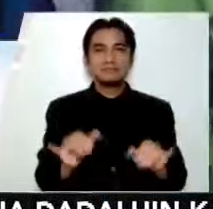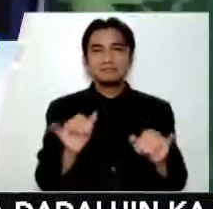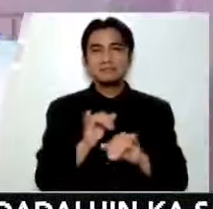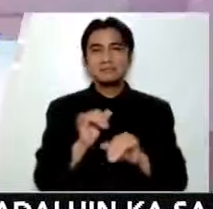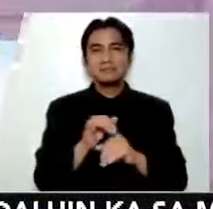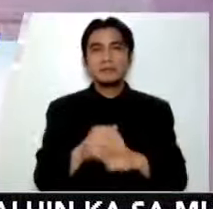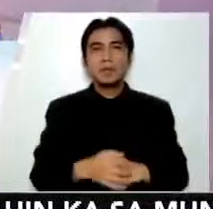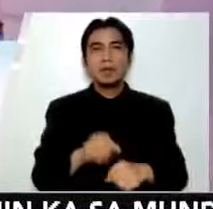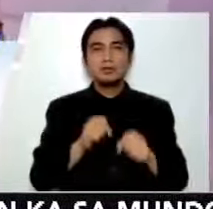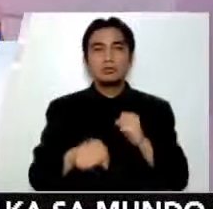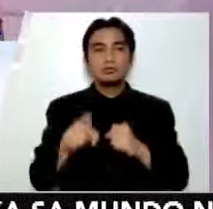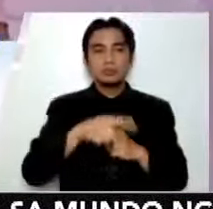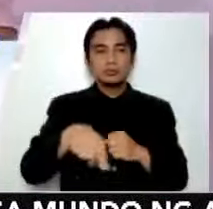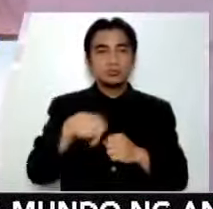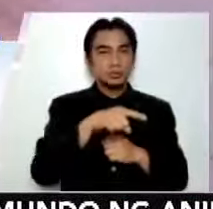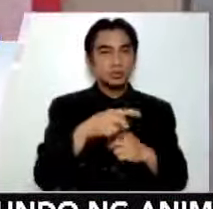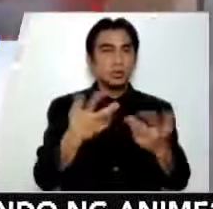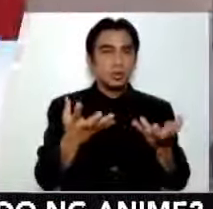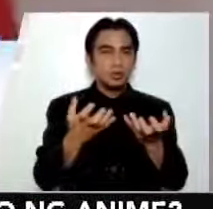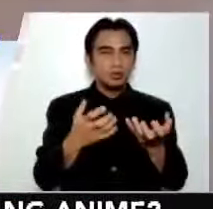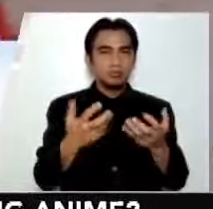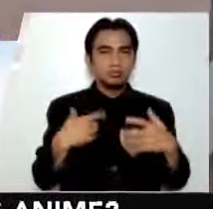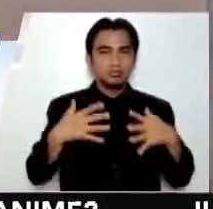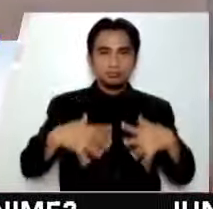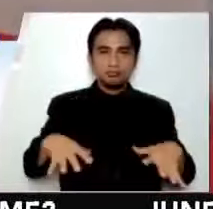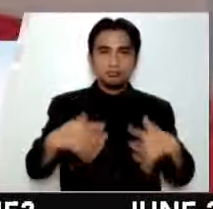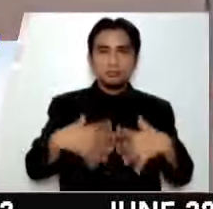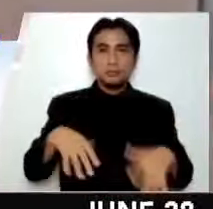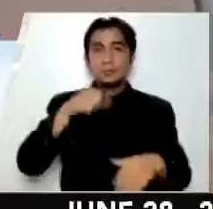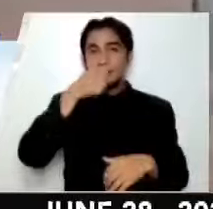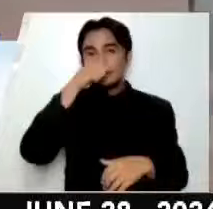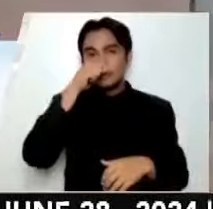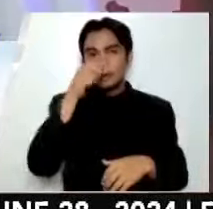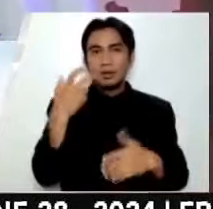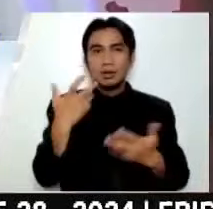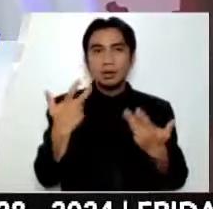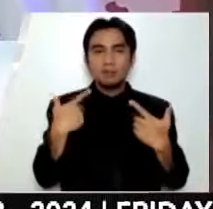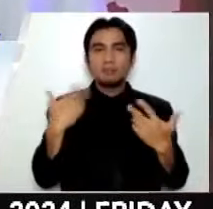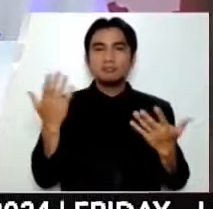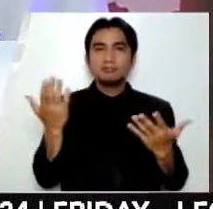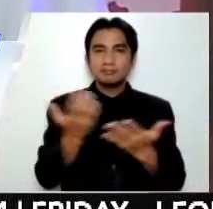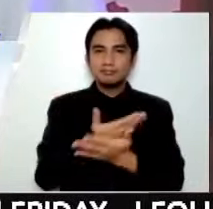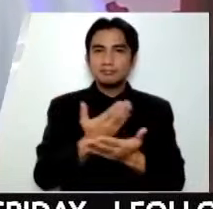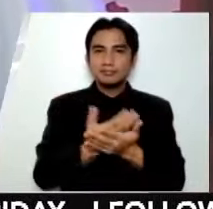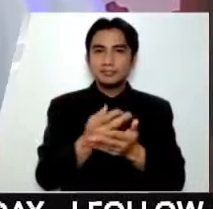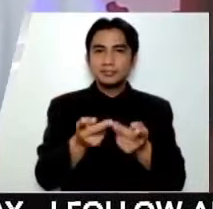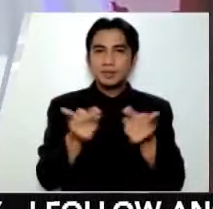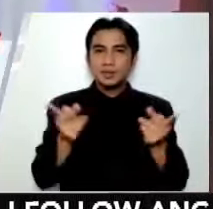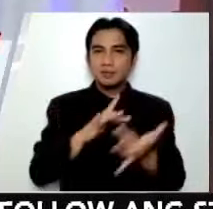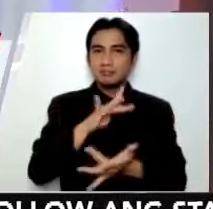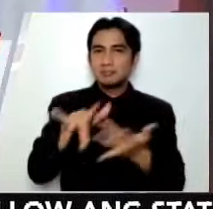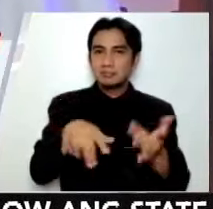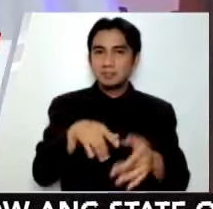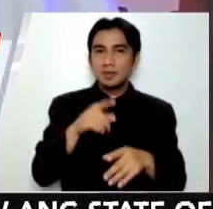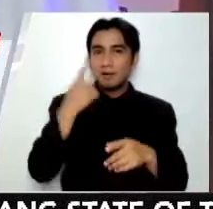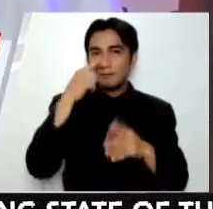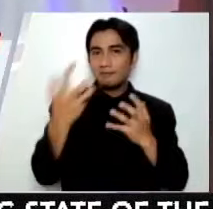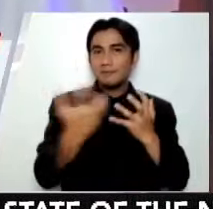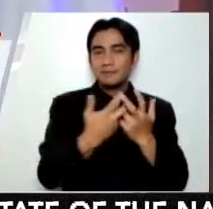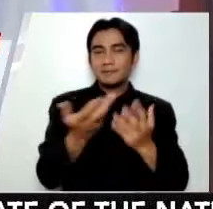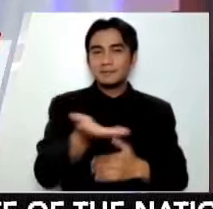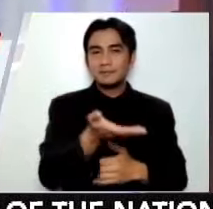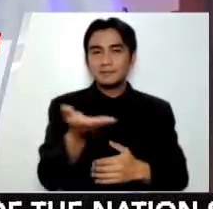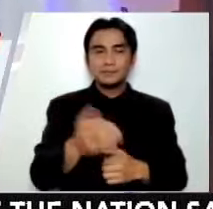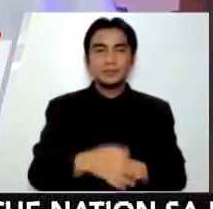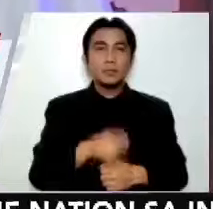mga mahilig mag-cosplay at anime, may bagong pasyalan para sa inyo. This is something unique from the regular